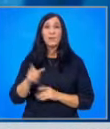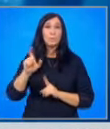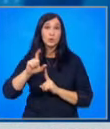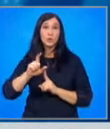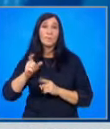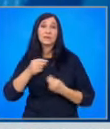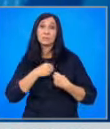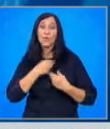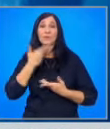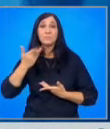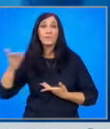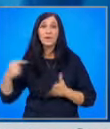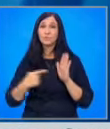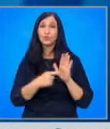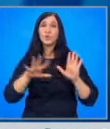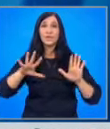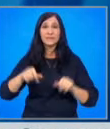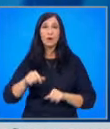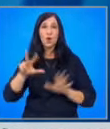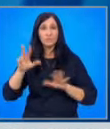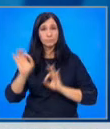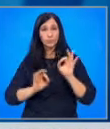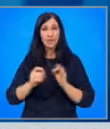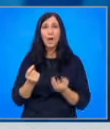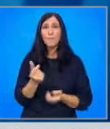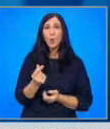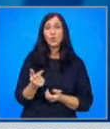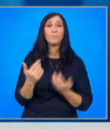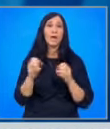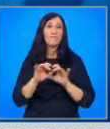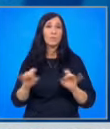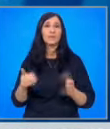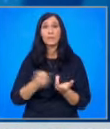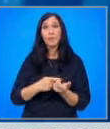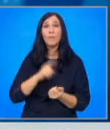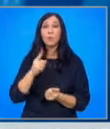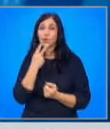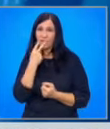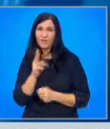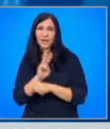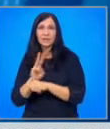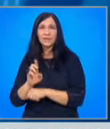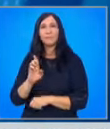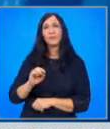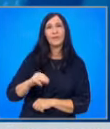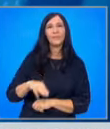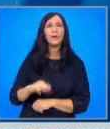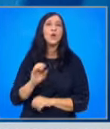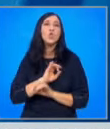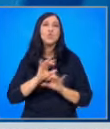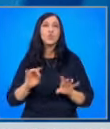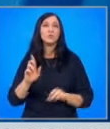са посочили 10,8%. Подробни данни от преброяването може да откриете на сайта ни